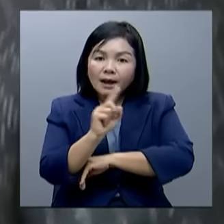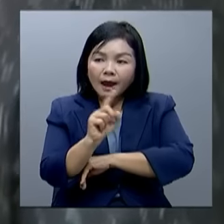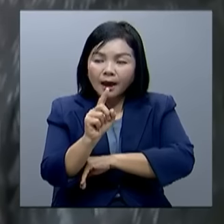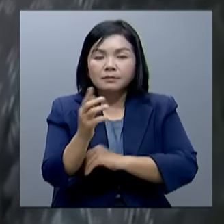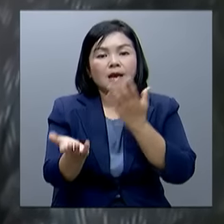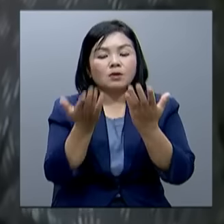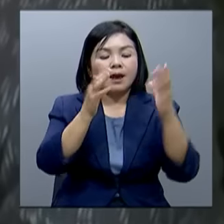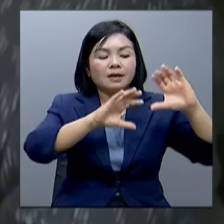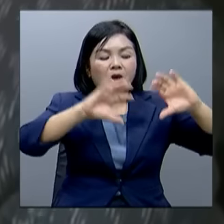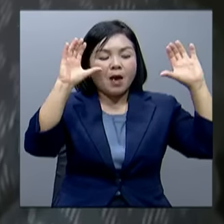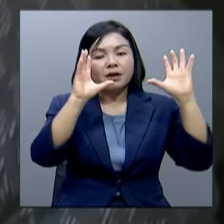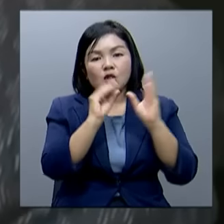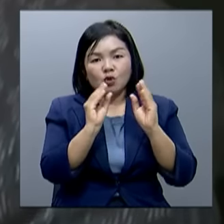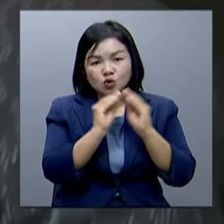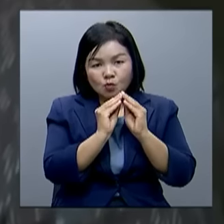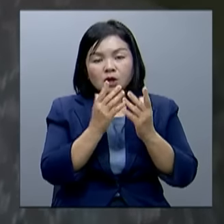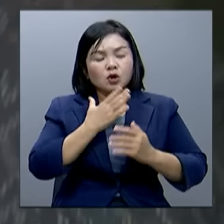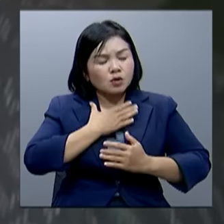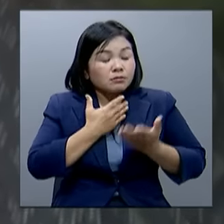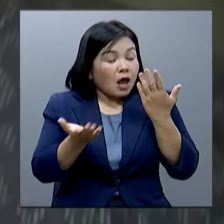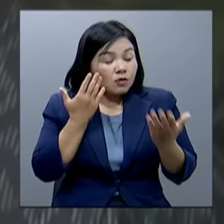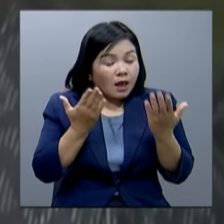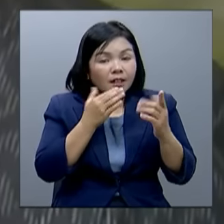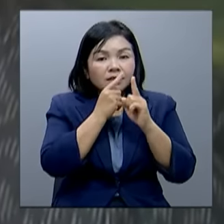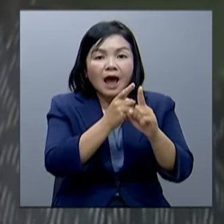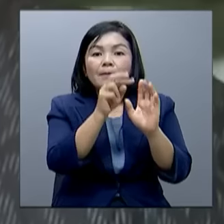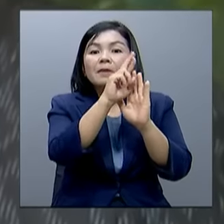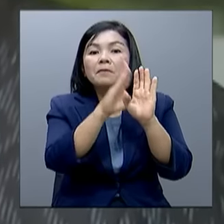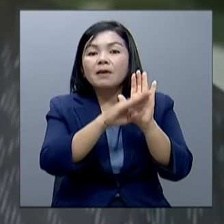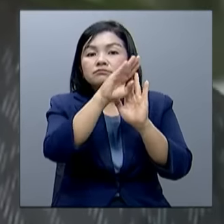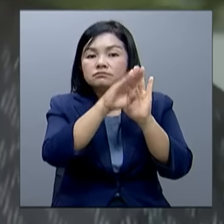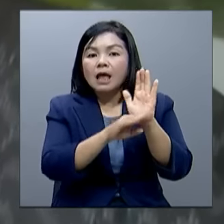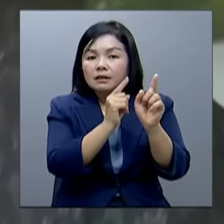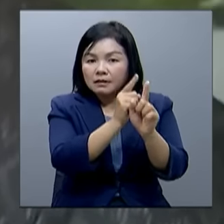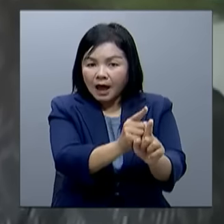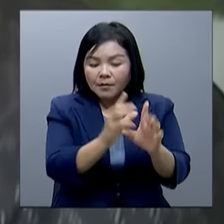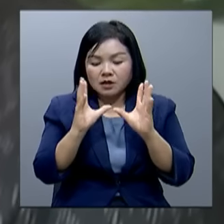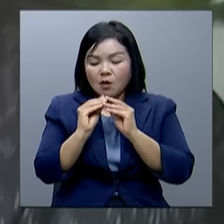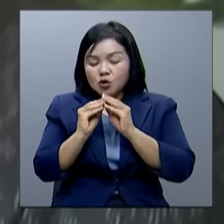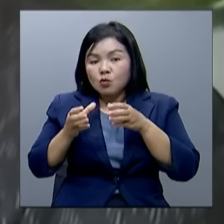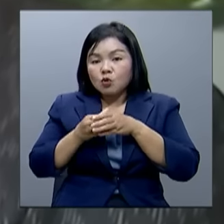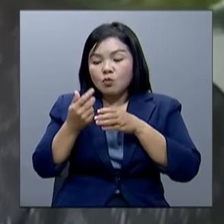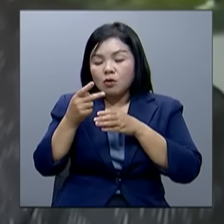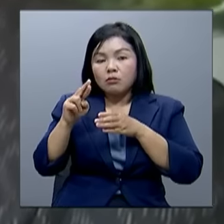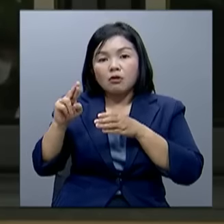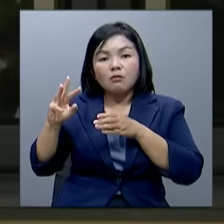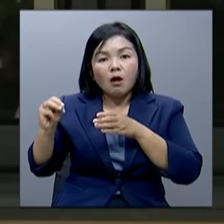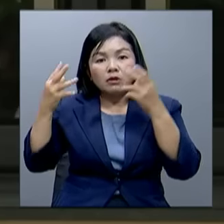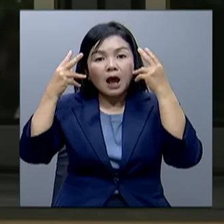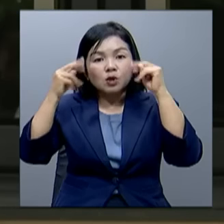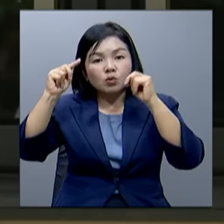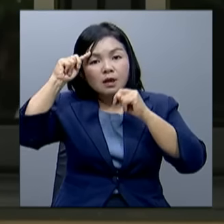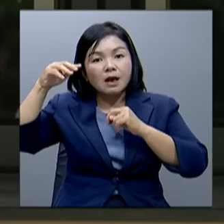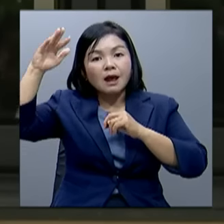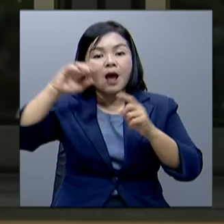บาลจะประชุมกันค่ะซึ่งส่วนตัวยังไงก็ได้ขอให้เป็นไปตามกติกาค่ะขณะที่การประชุมคณะรัฐมนตรีวันนี้นายกรัฐมนตรีก็น่าจะได้ห